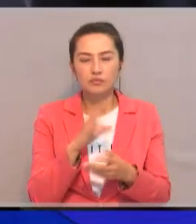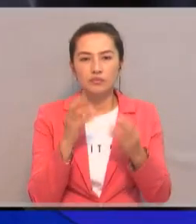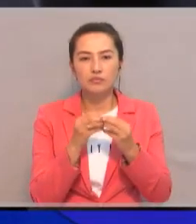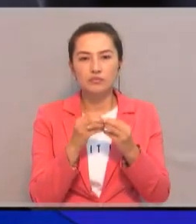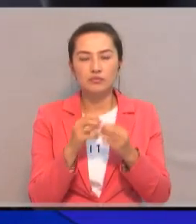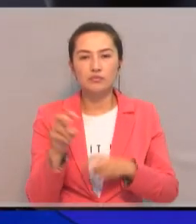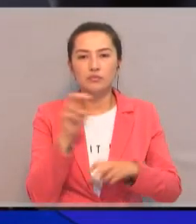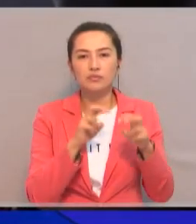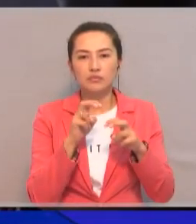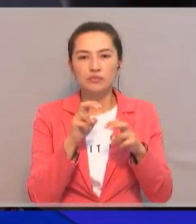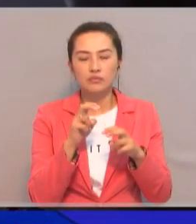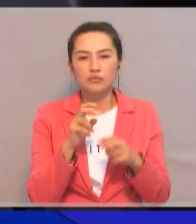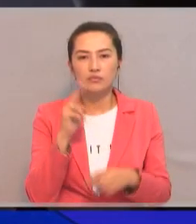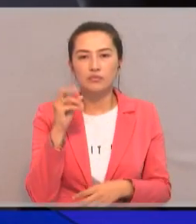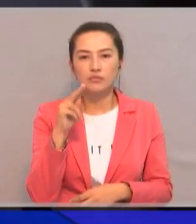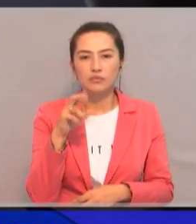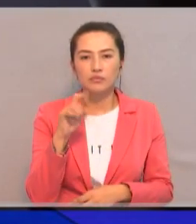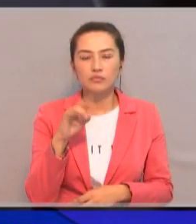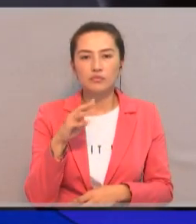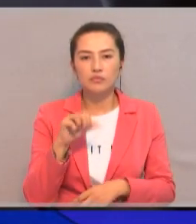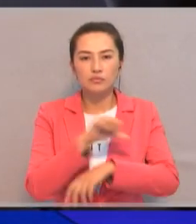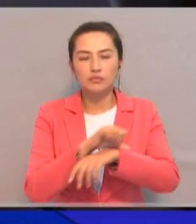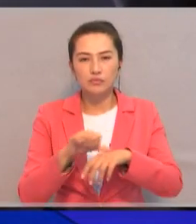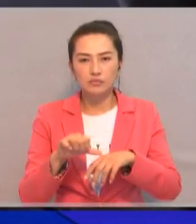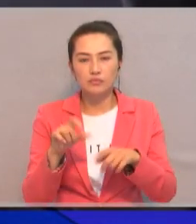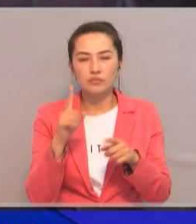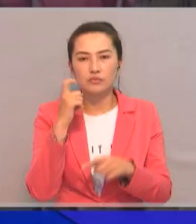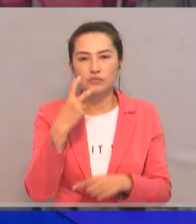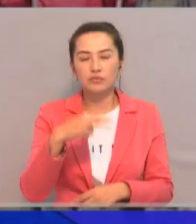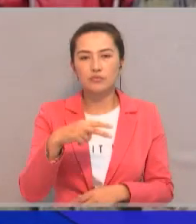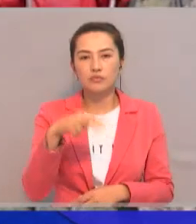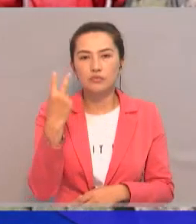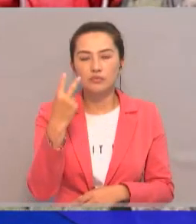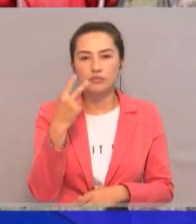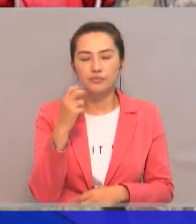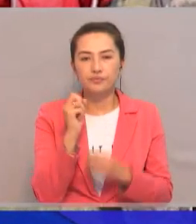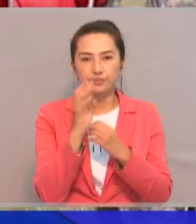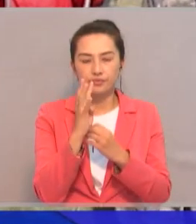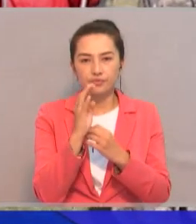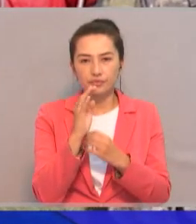іздеу жұмыстарына төтенше жағдай департамент мен шекара қызметінің 122